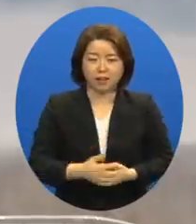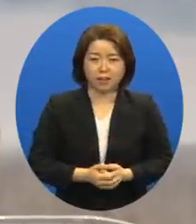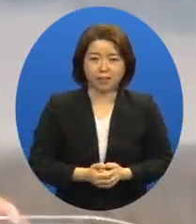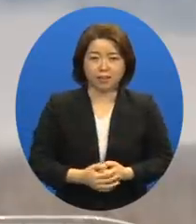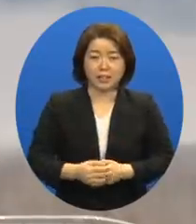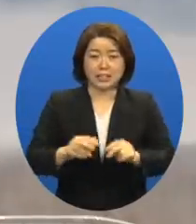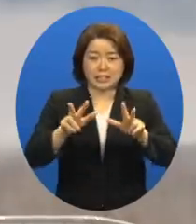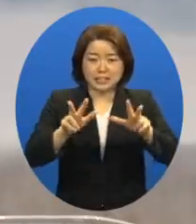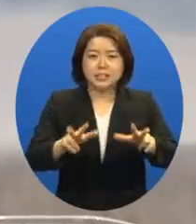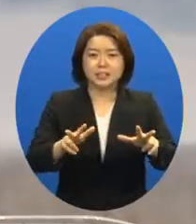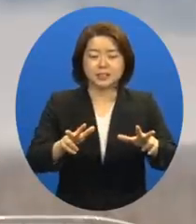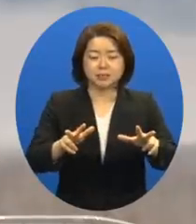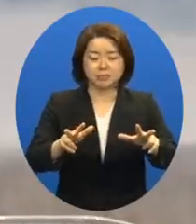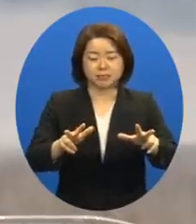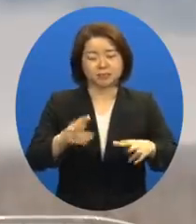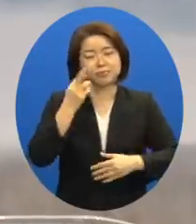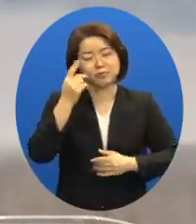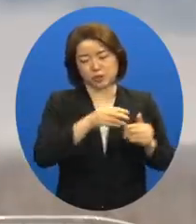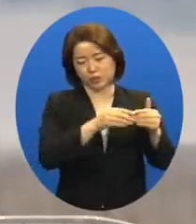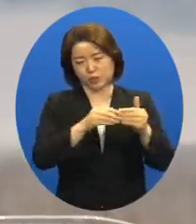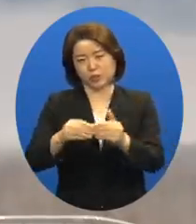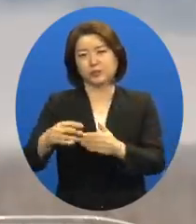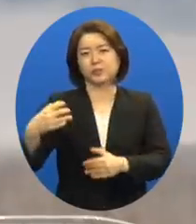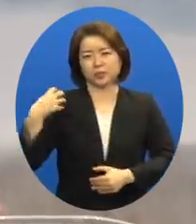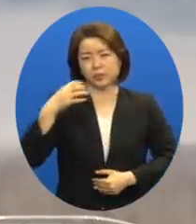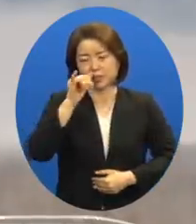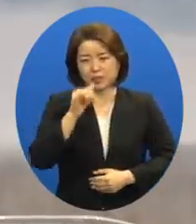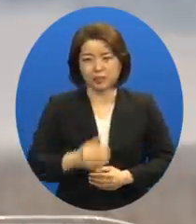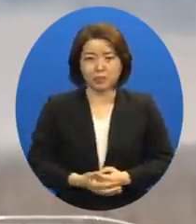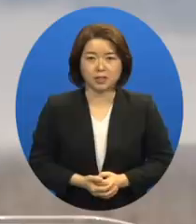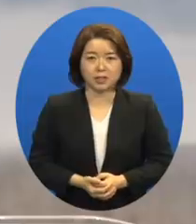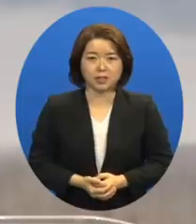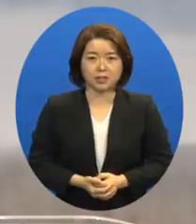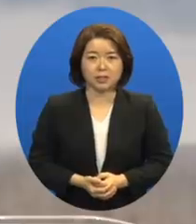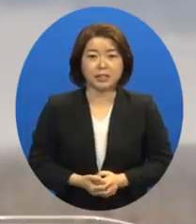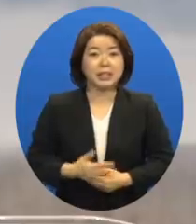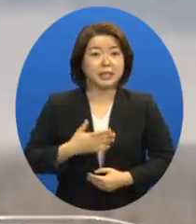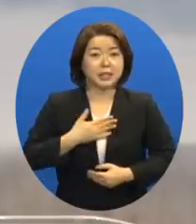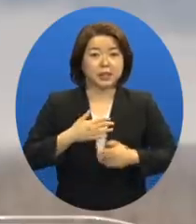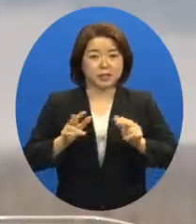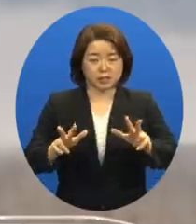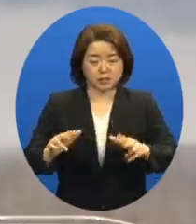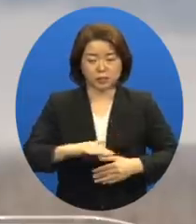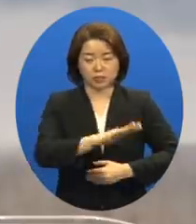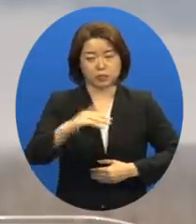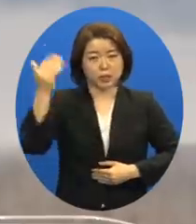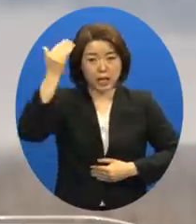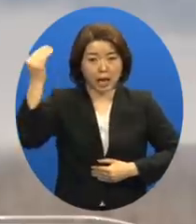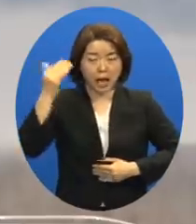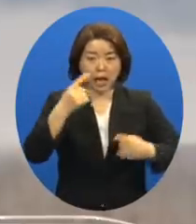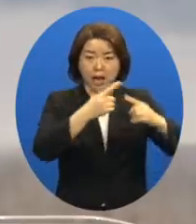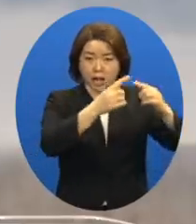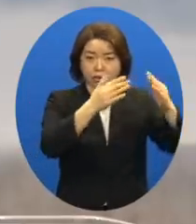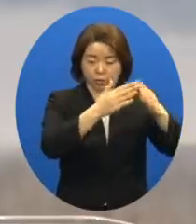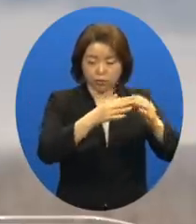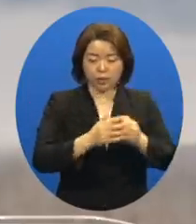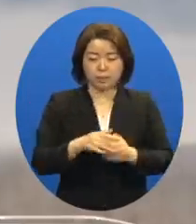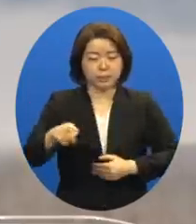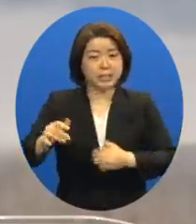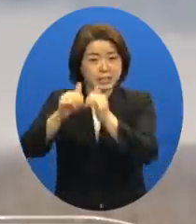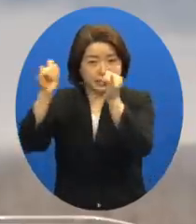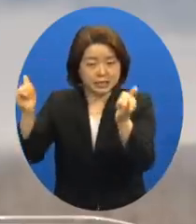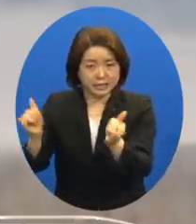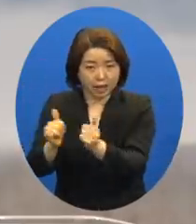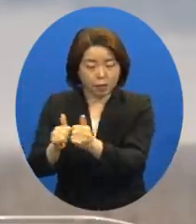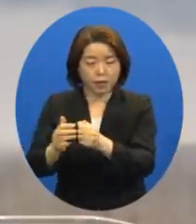그리고 지금의 미국을 이끌게 된 겁니다. 저는 지금 우리 한국 교회에 이 사회에